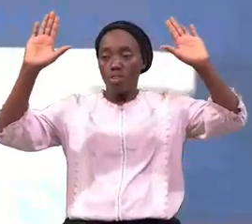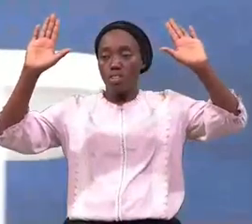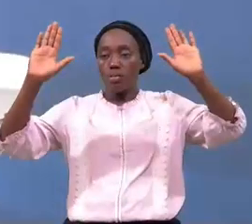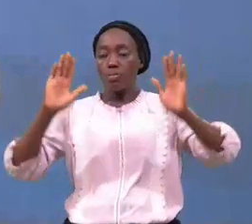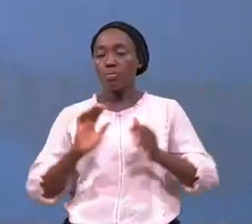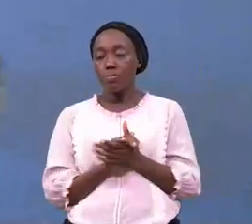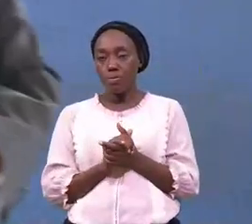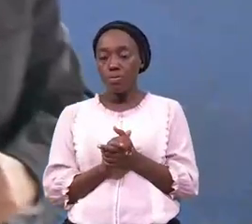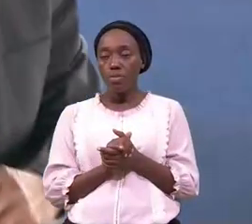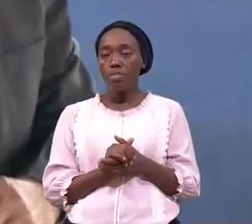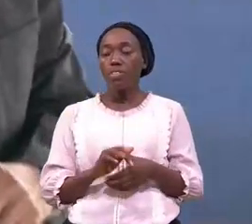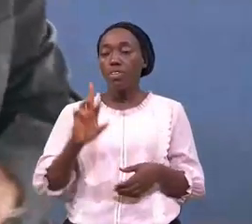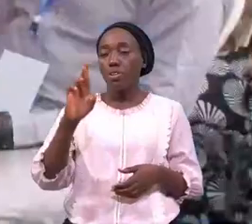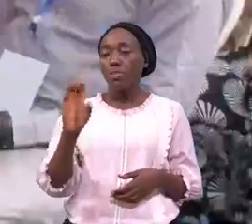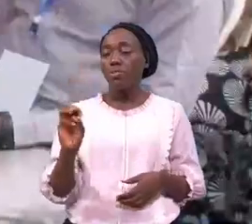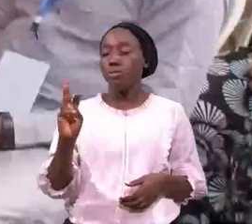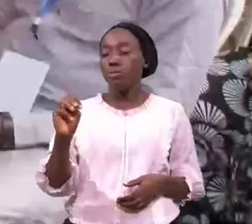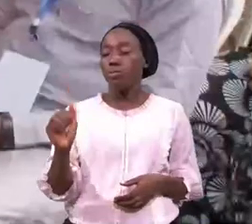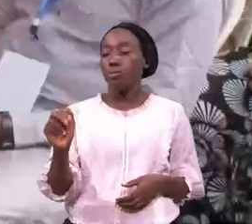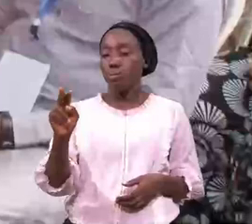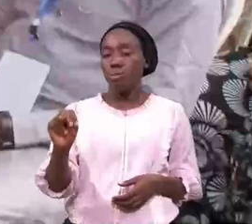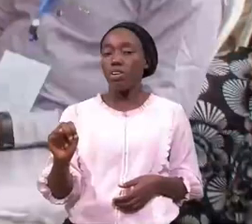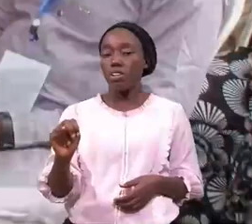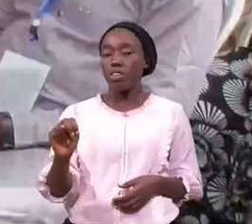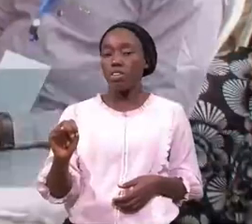À Romains 15, verset 29.